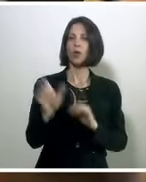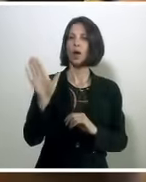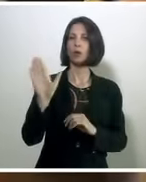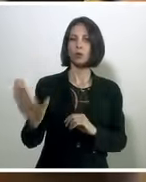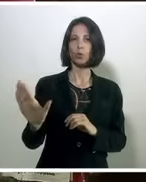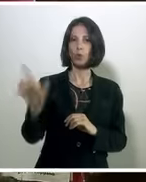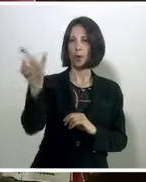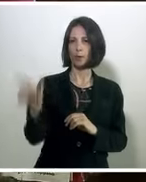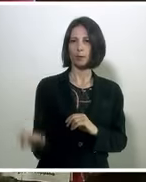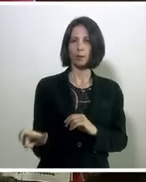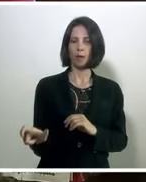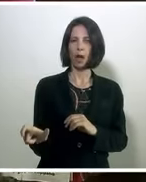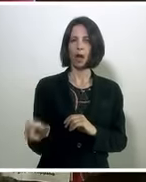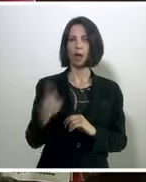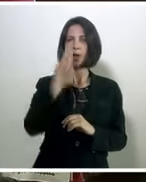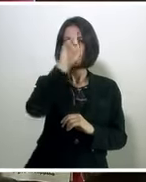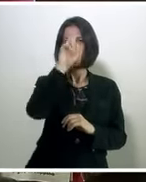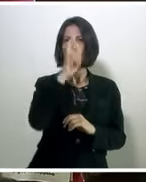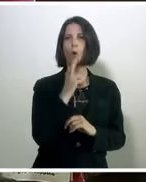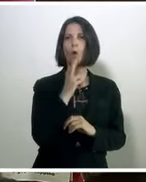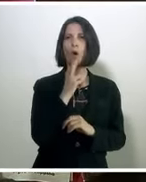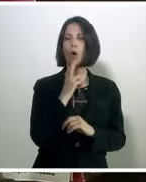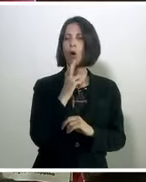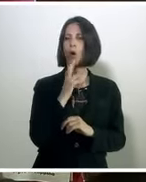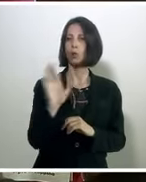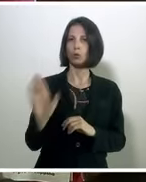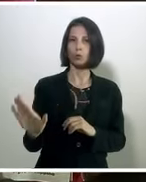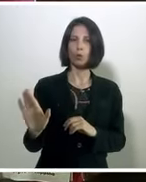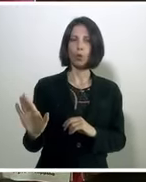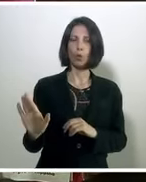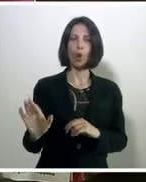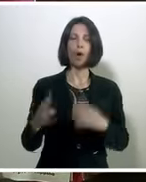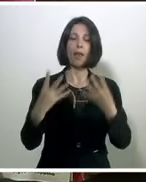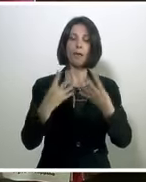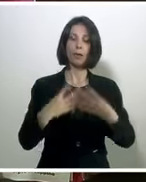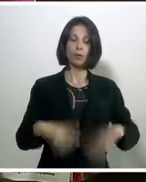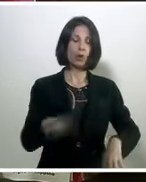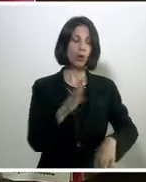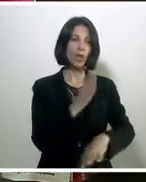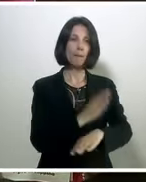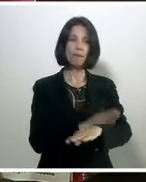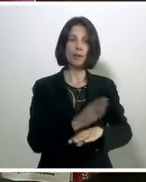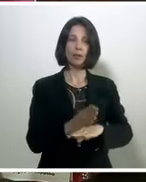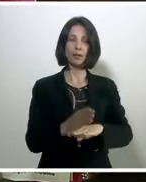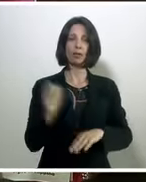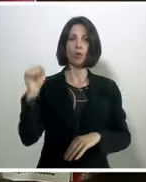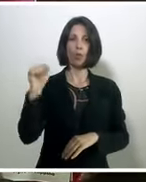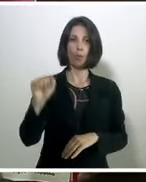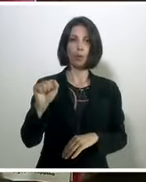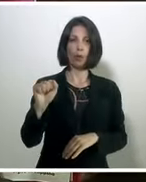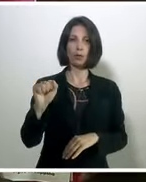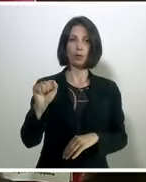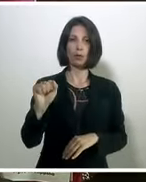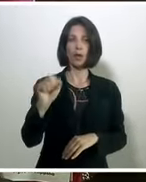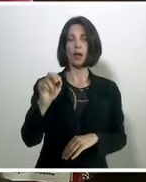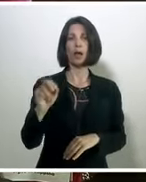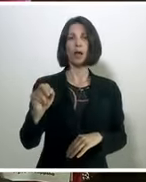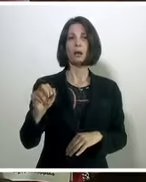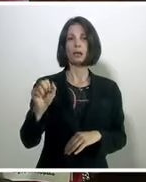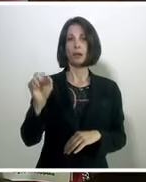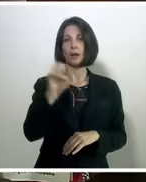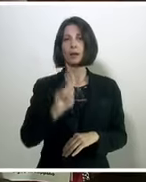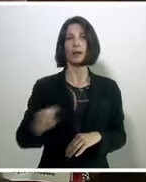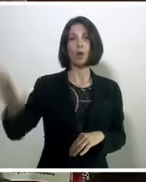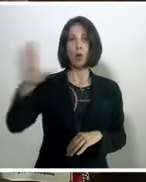interpretare il proprio ruolo e la funzione storica del Partito Comunista Italiano nel perimetro culturale dell'Europa e per un